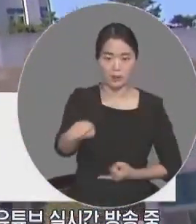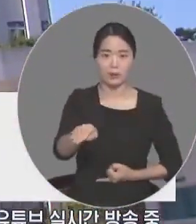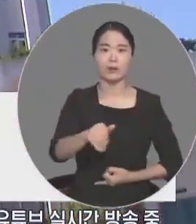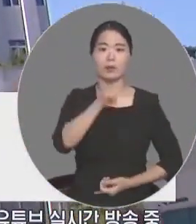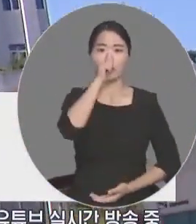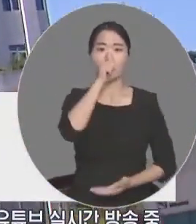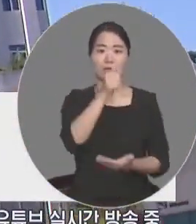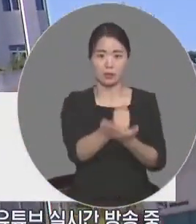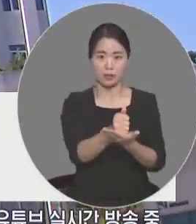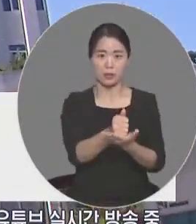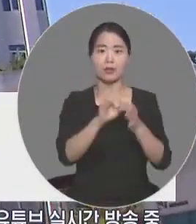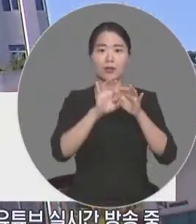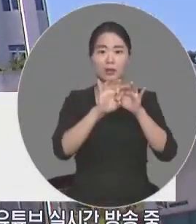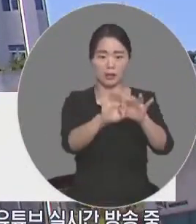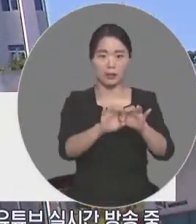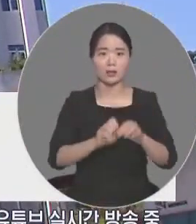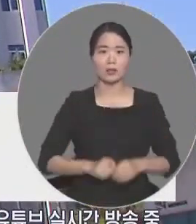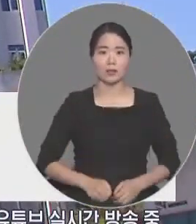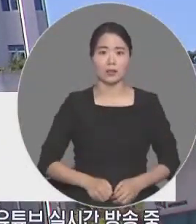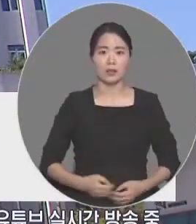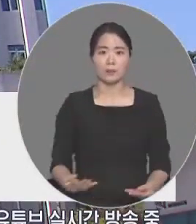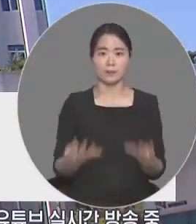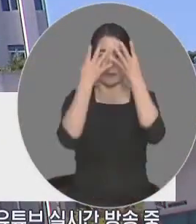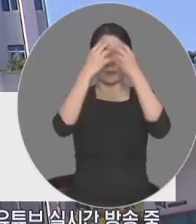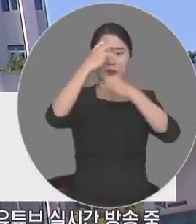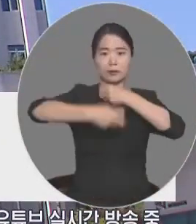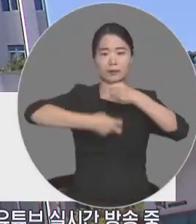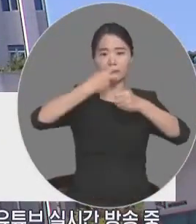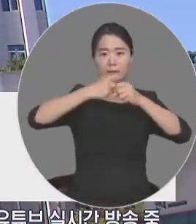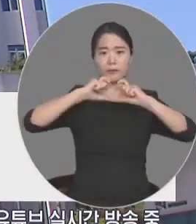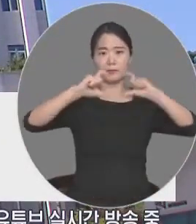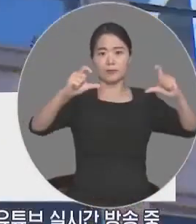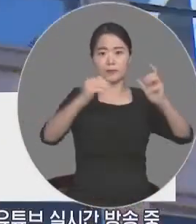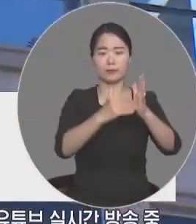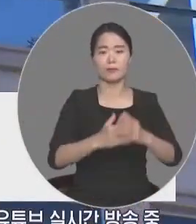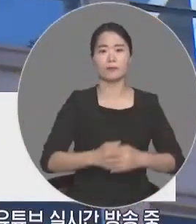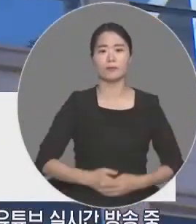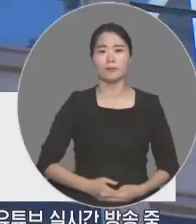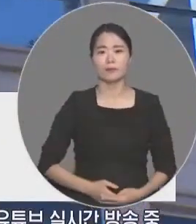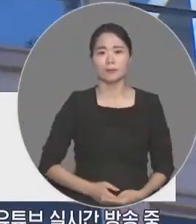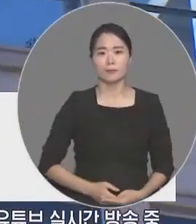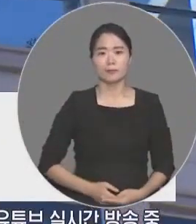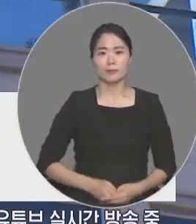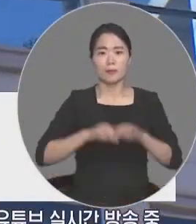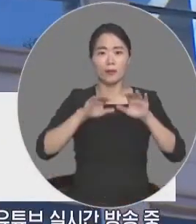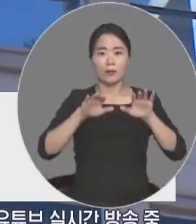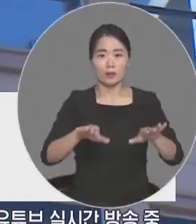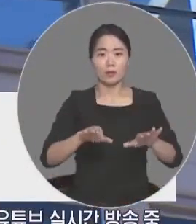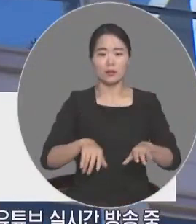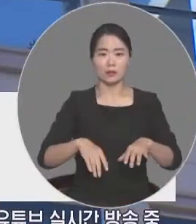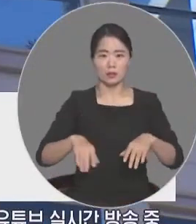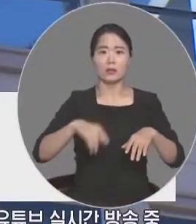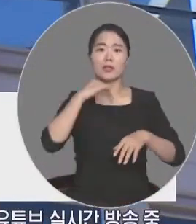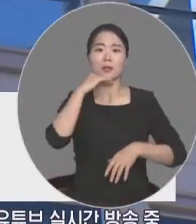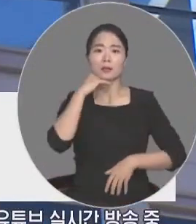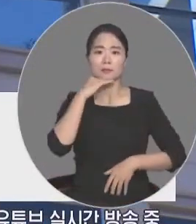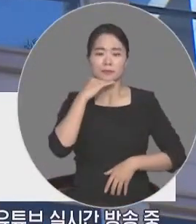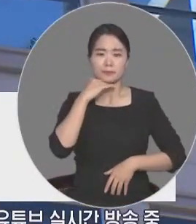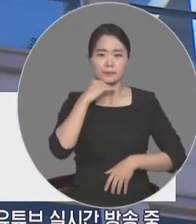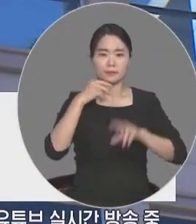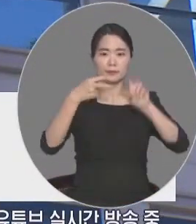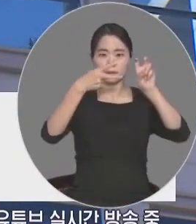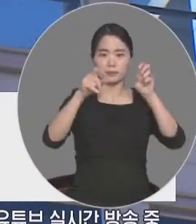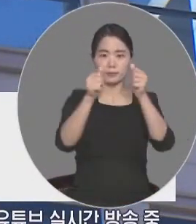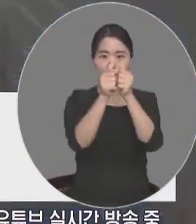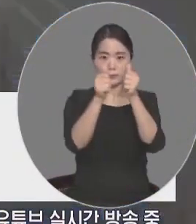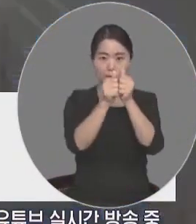24살 김모 씨에게 검찰이 징역 20년을 구형했습니다. 검찰은 오늘 김 씨의 도주치사 혐의 사건